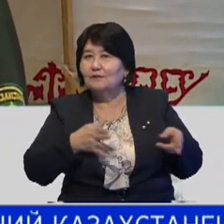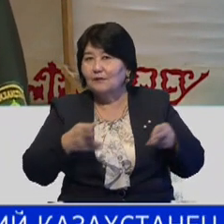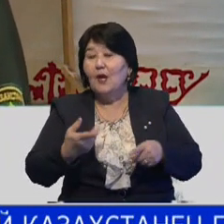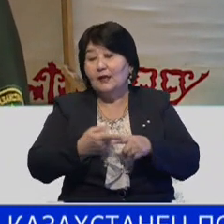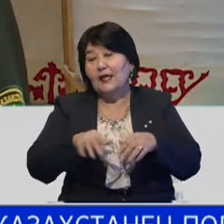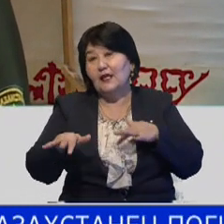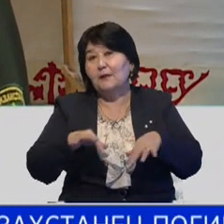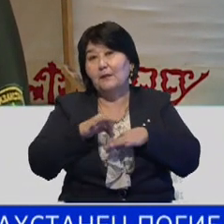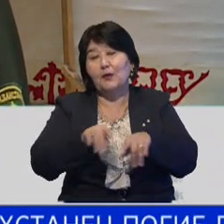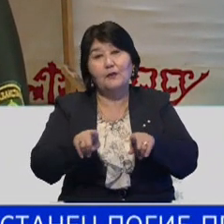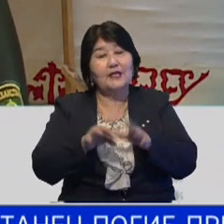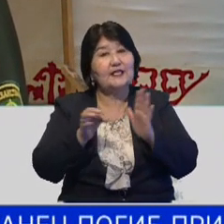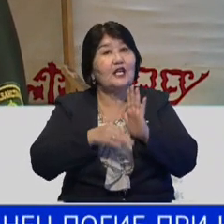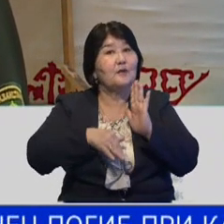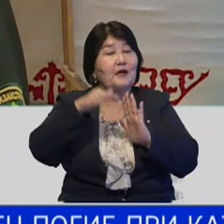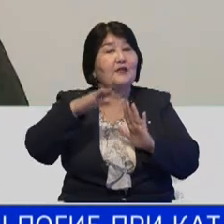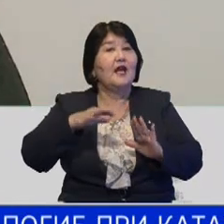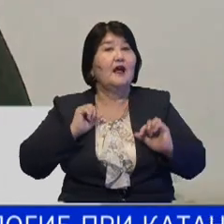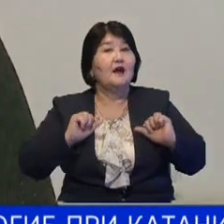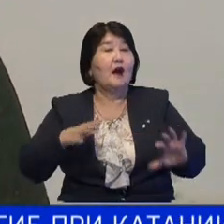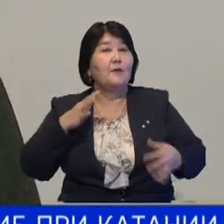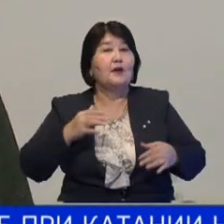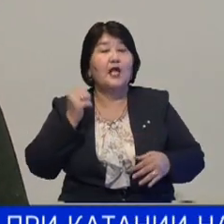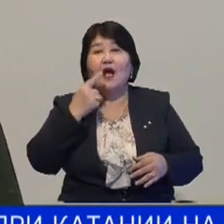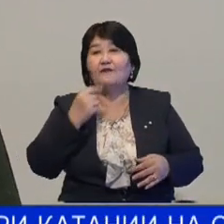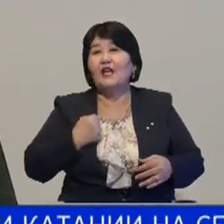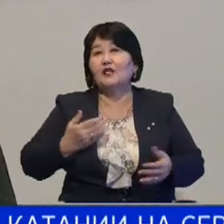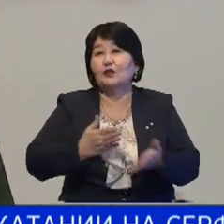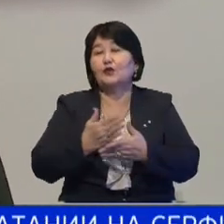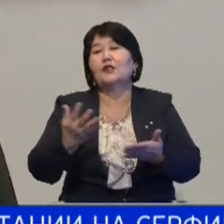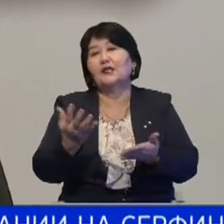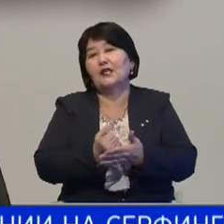Такие мероприятия проводятся в целях повышения физподготовки военнослужащих, привлечения к занятию спортом.